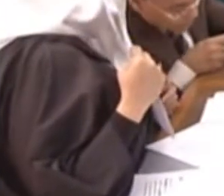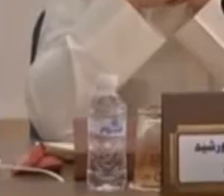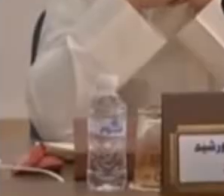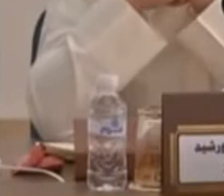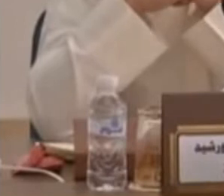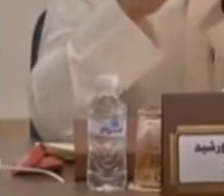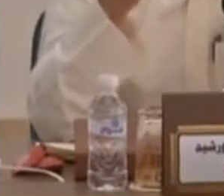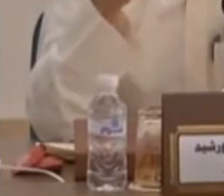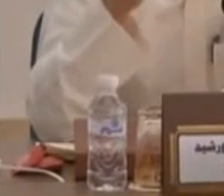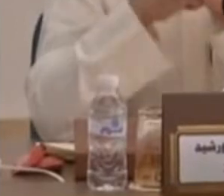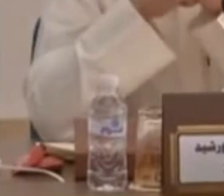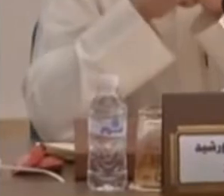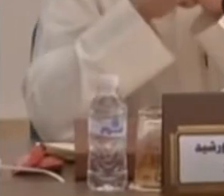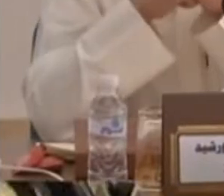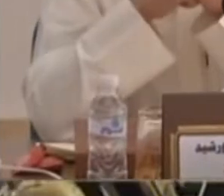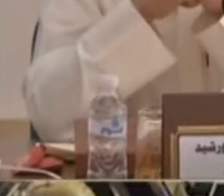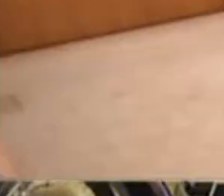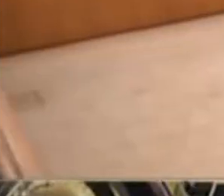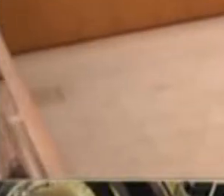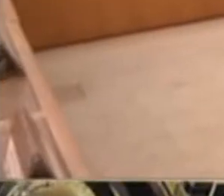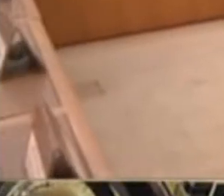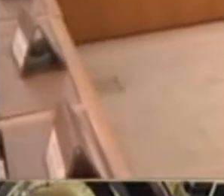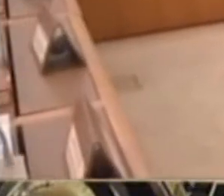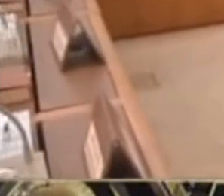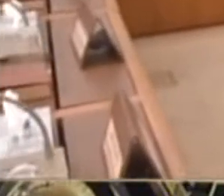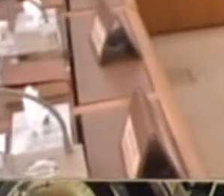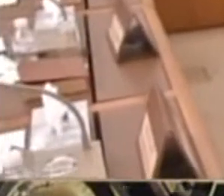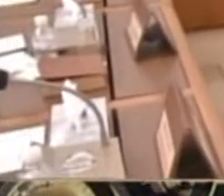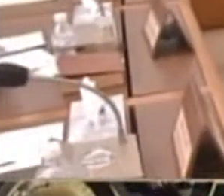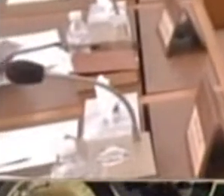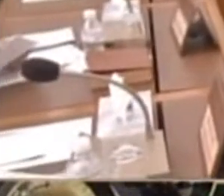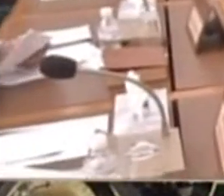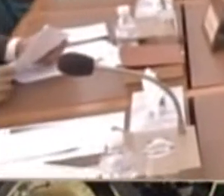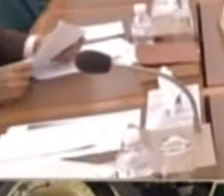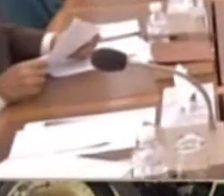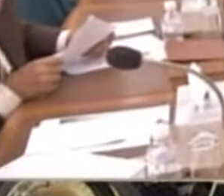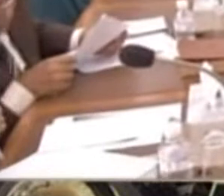اللجنة المالية والاقتصادية البرلمانية هذا الأسبوع، لا سيما أن القانون الحالي يعمل به منذ عام